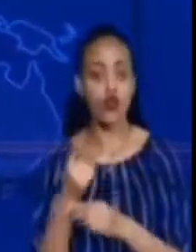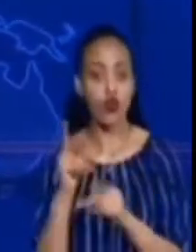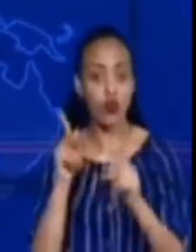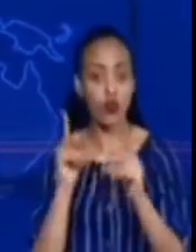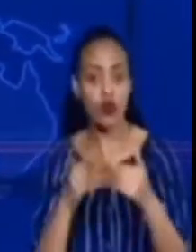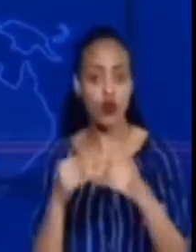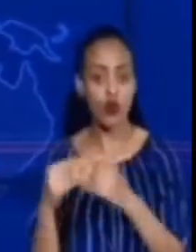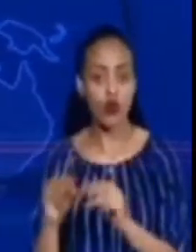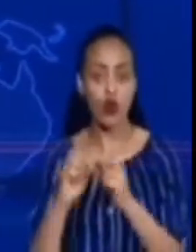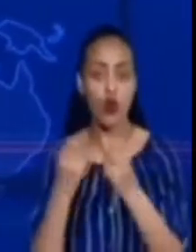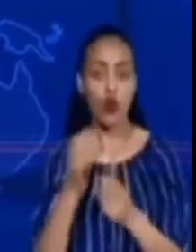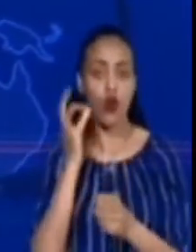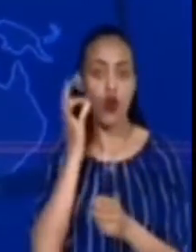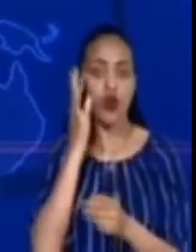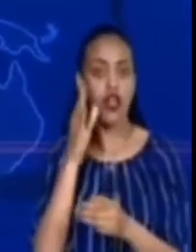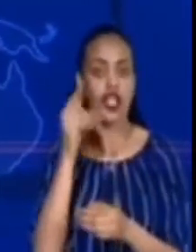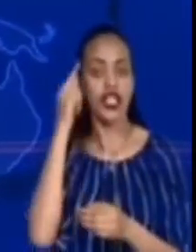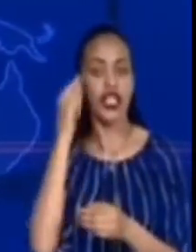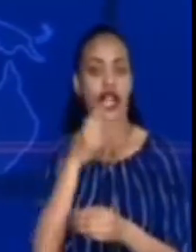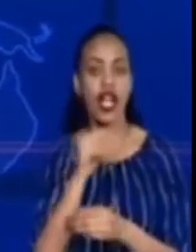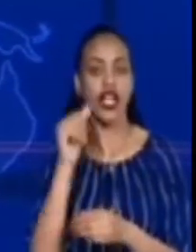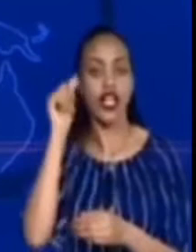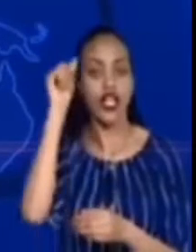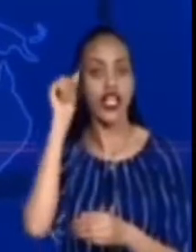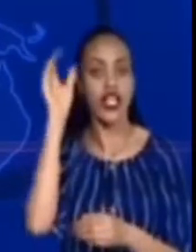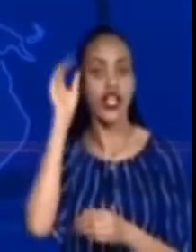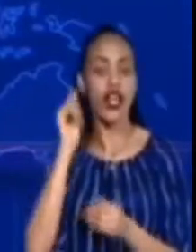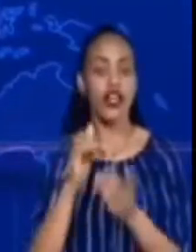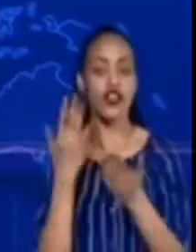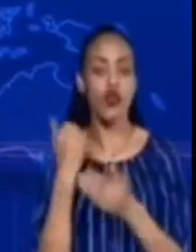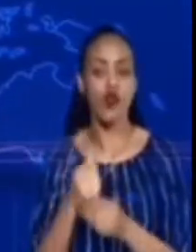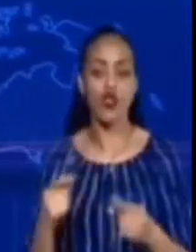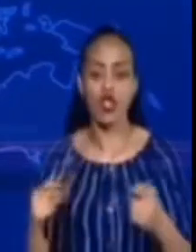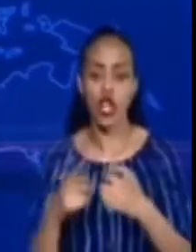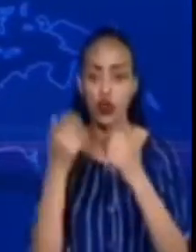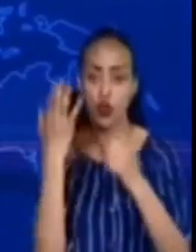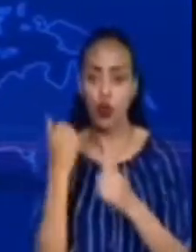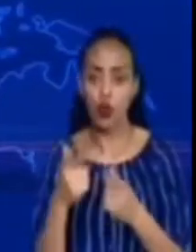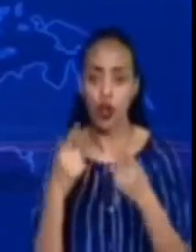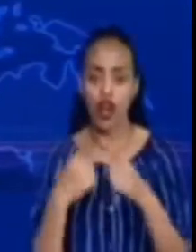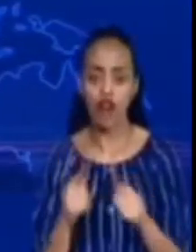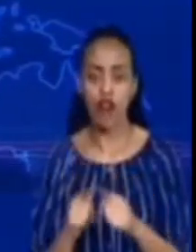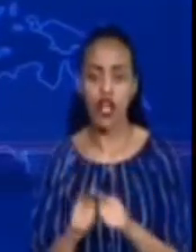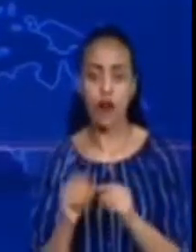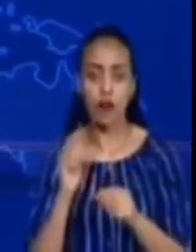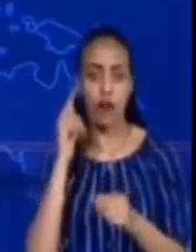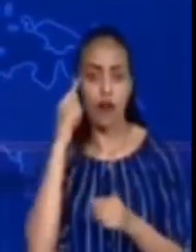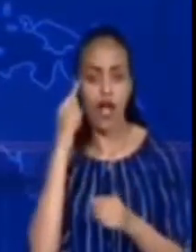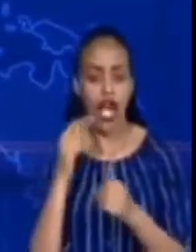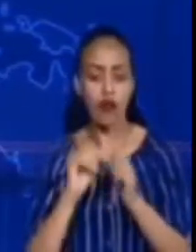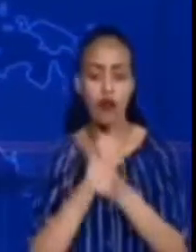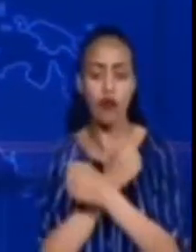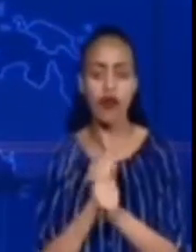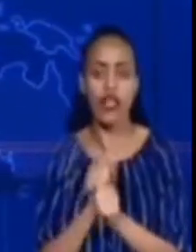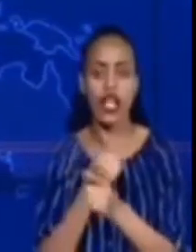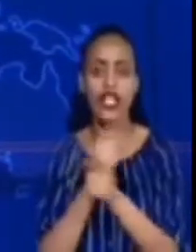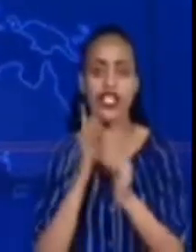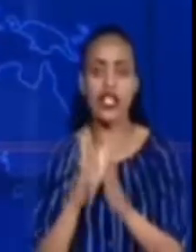የመጣው እንዳንተ አባቶች ሽሹ አላሉትም የኛ ሙስሊም አባቶች አንተን ሽሽ ነው